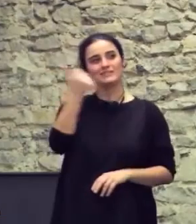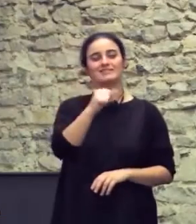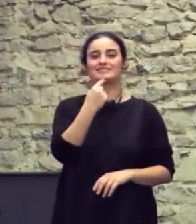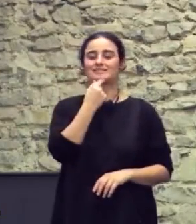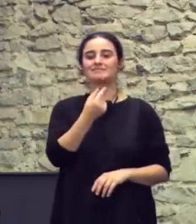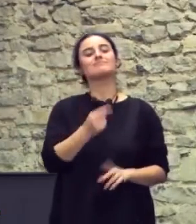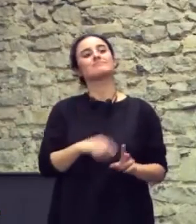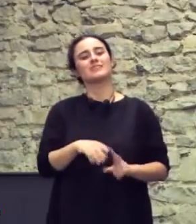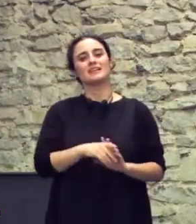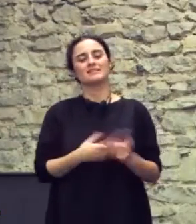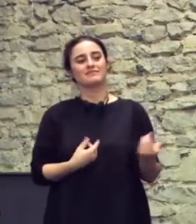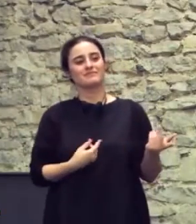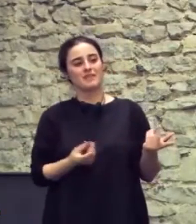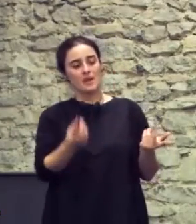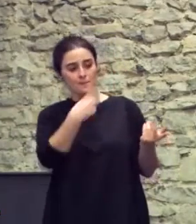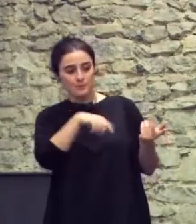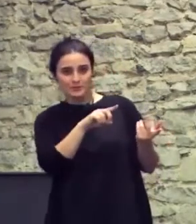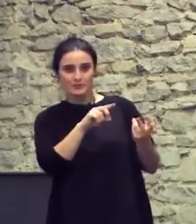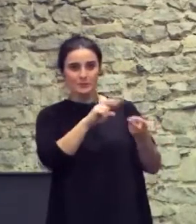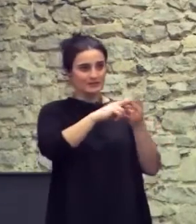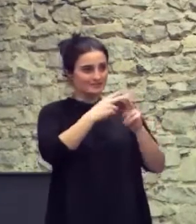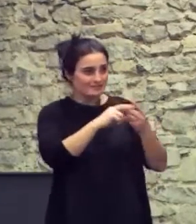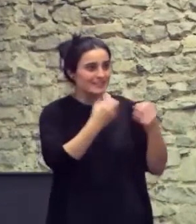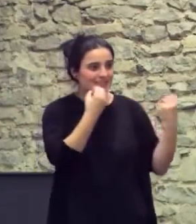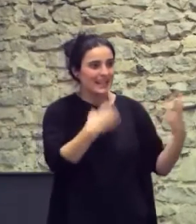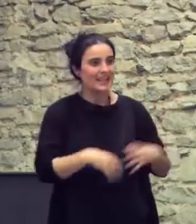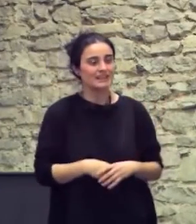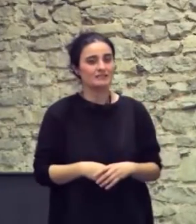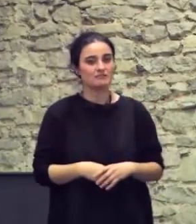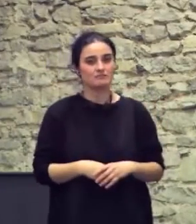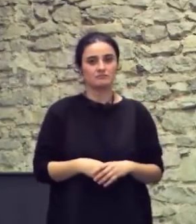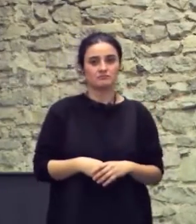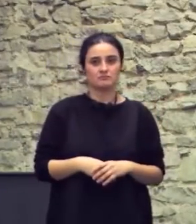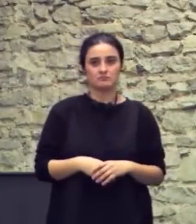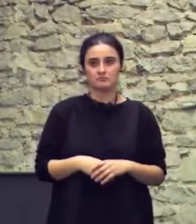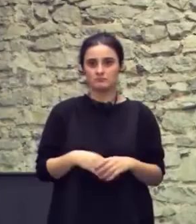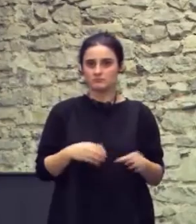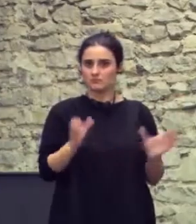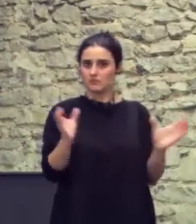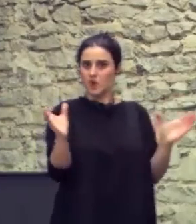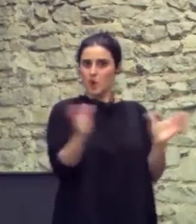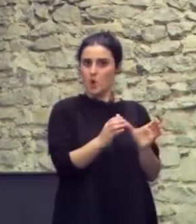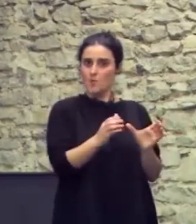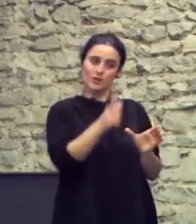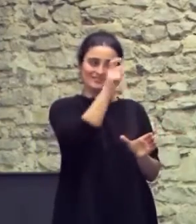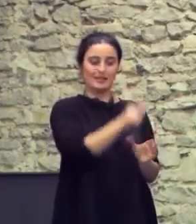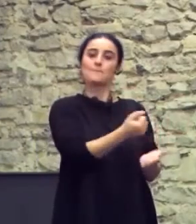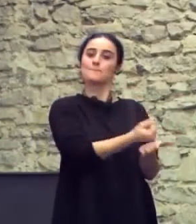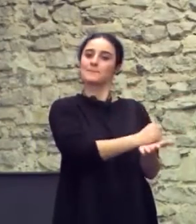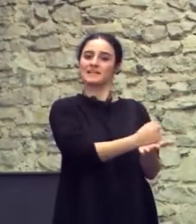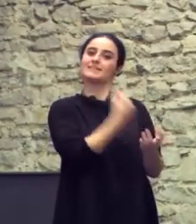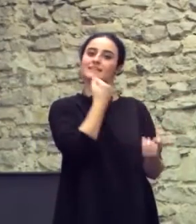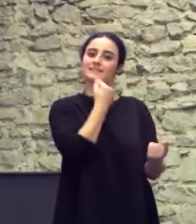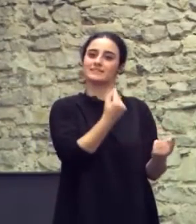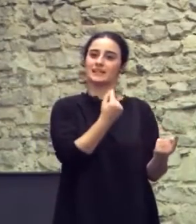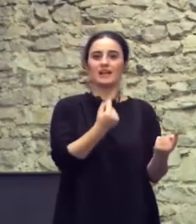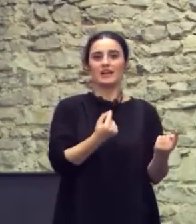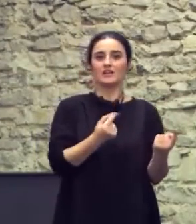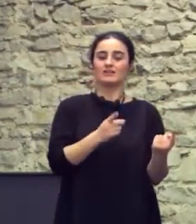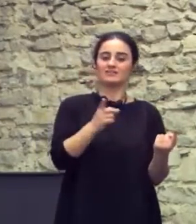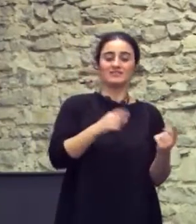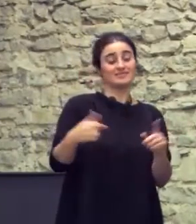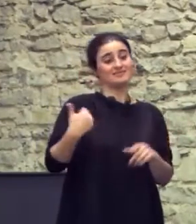bai ezu. Bueno, eta zuen artean giroa, eta karo. Esa iozuzuk, hor talde horretako marikitari, esateko, ez eskepareko horrek ematen